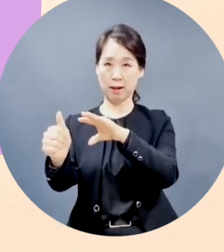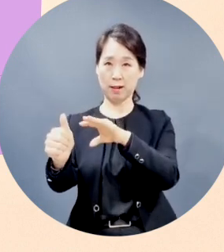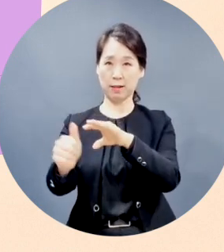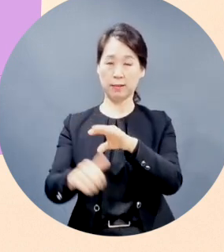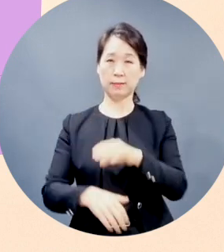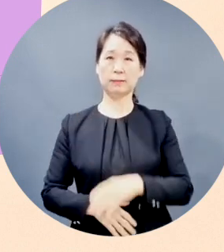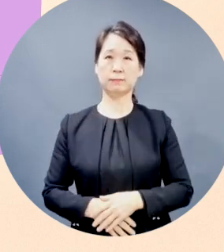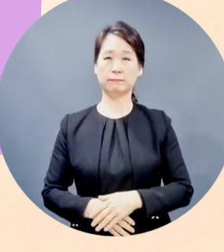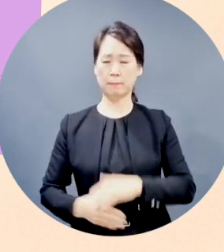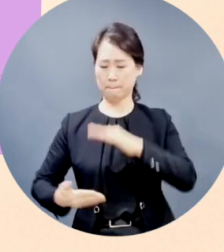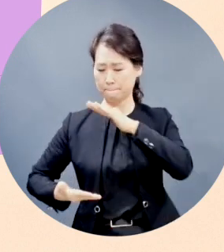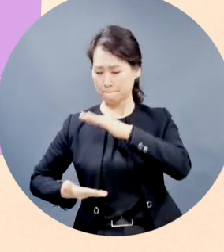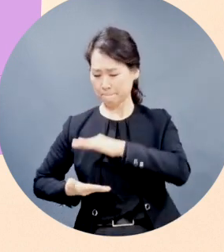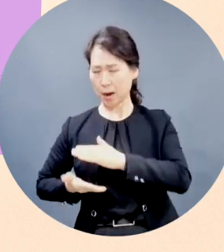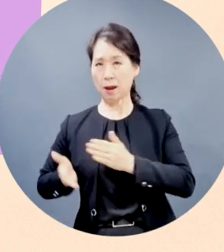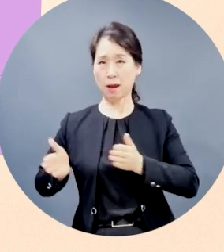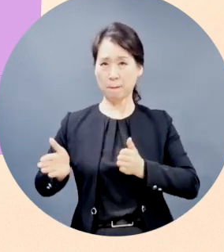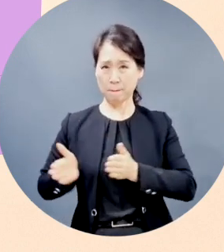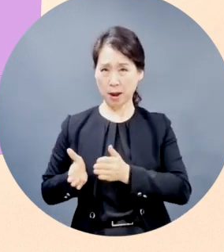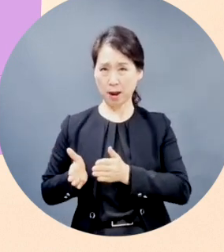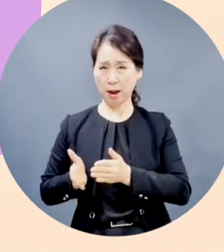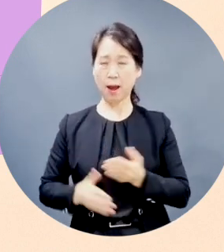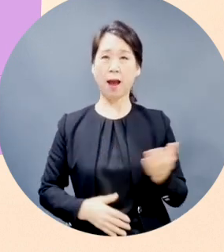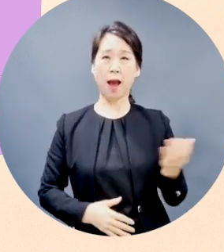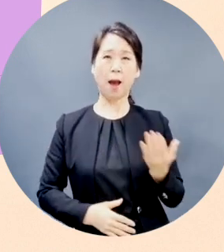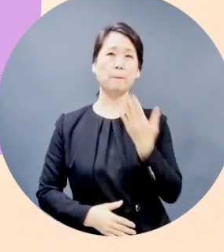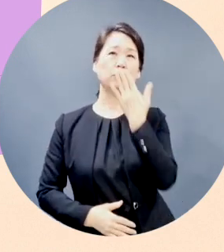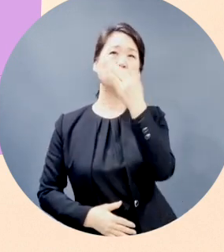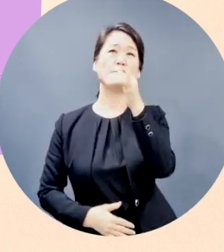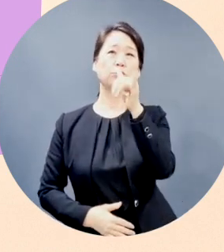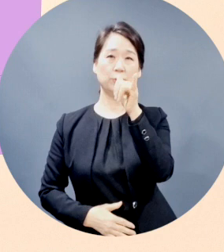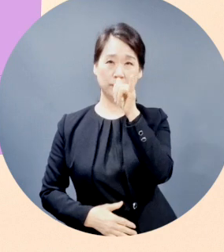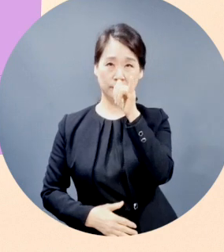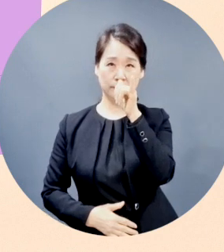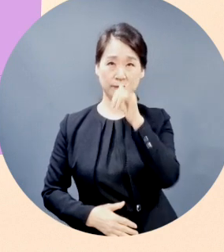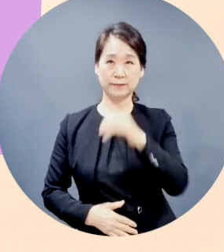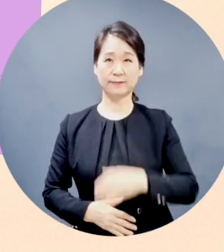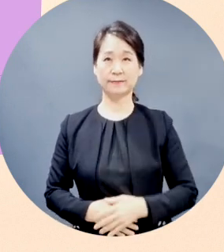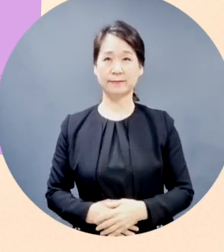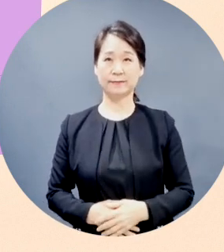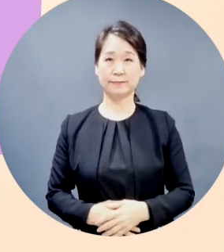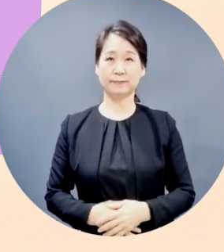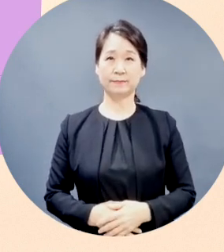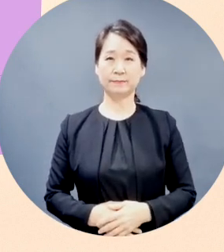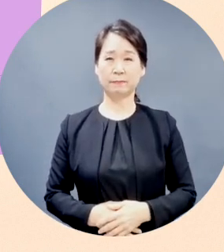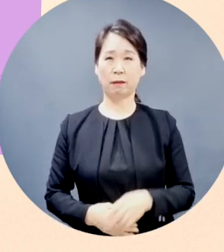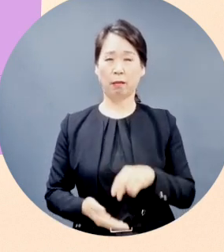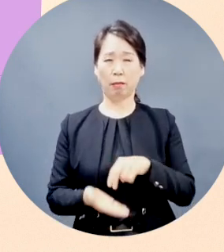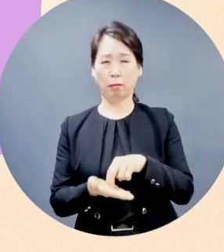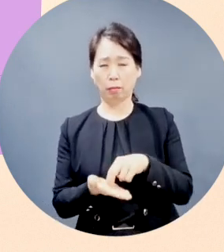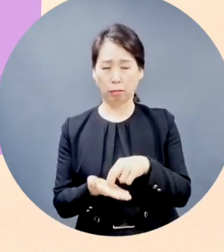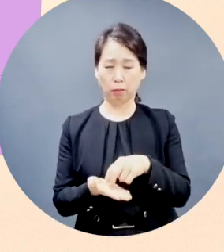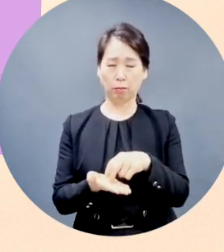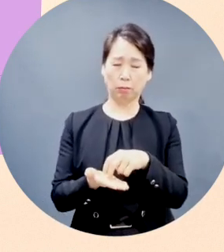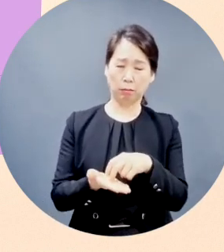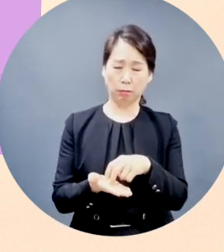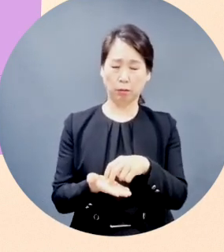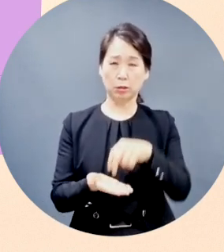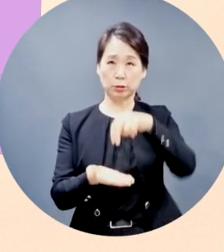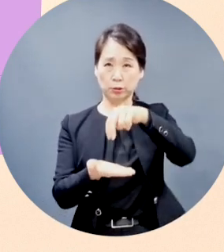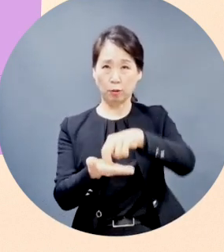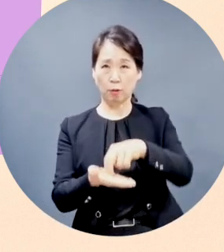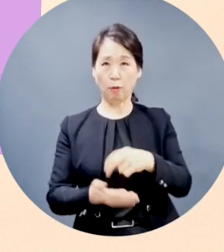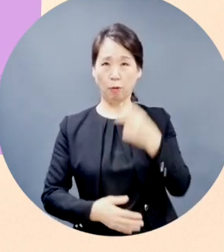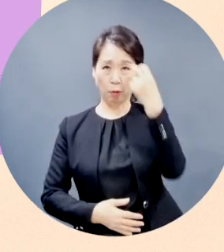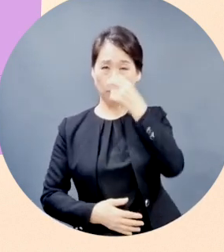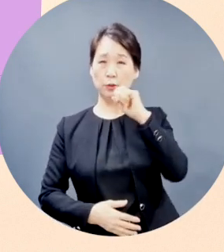의료진에게 알려야 하고 검사를 위해 유방을 압박하기 때문에 통증이 있을 수 있으니 유의하셔야 합니다. 하지